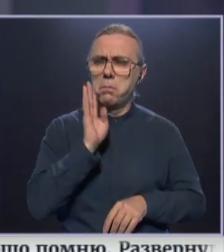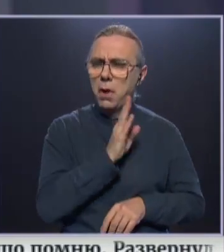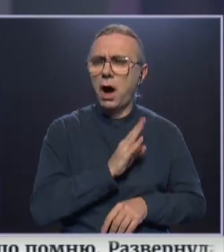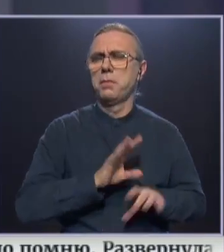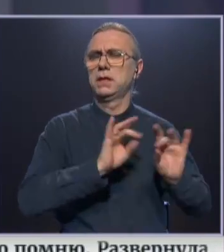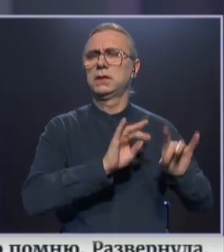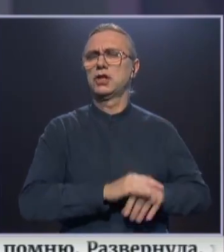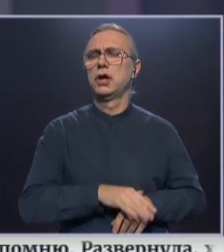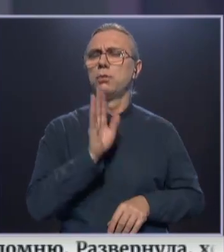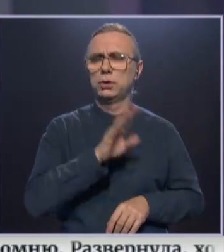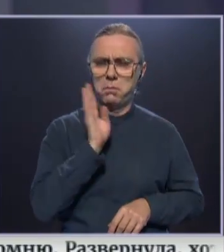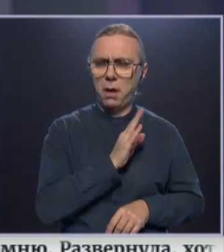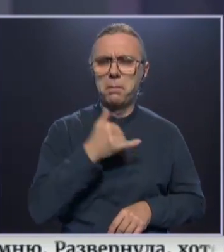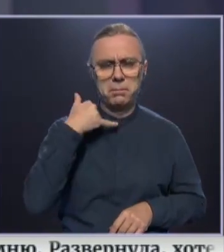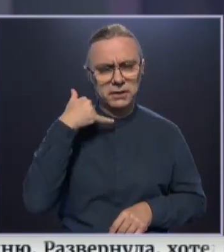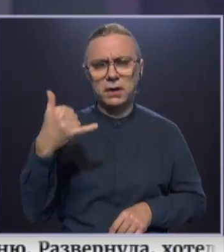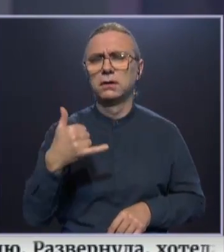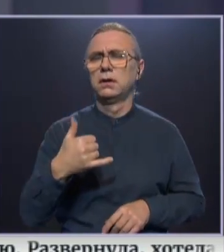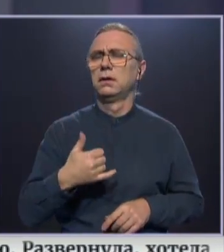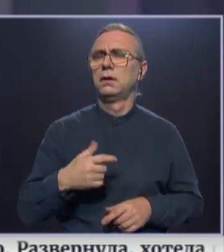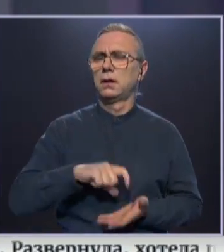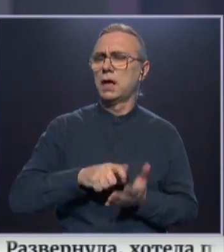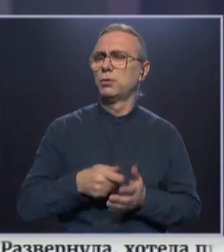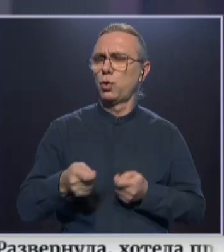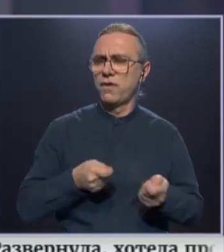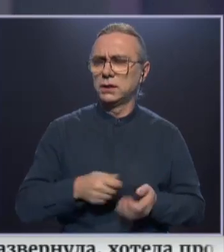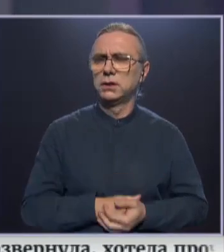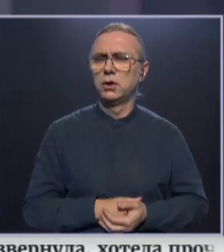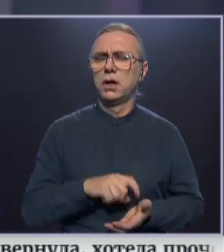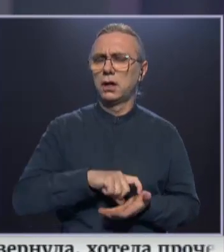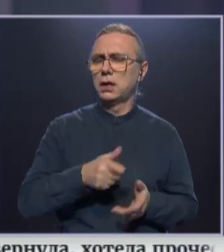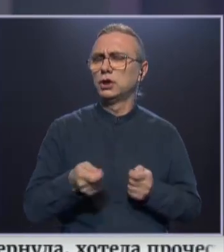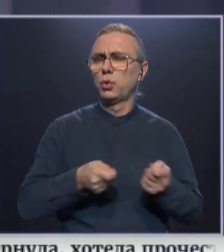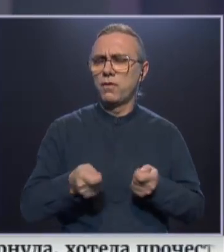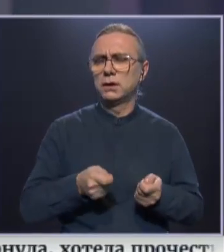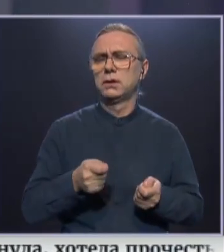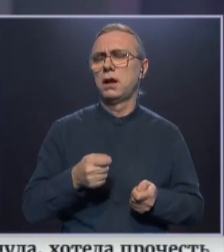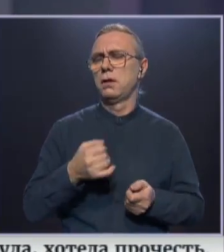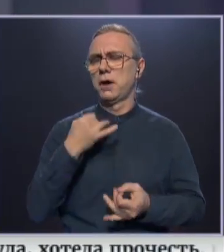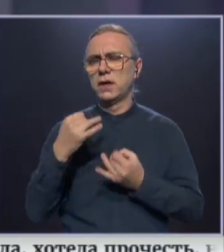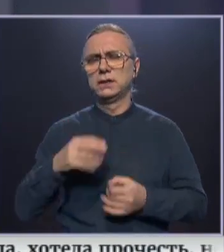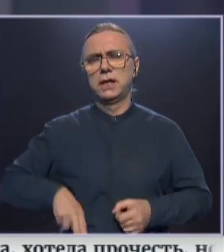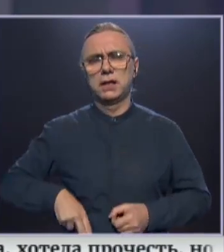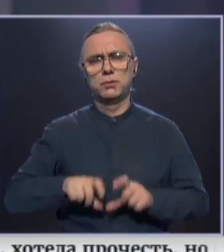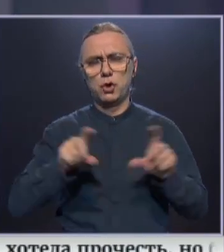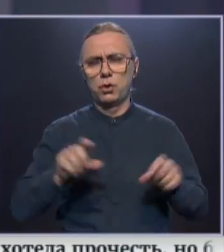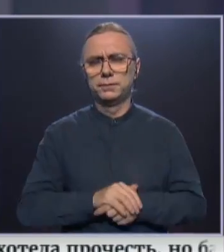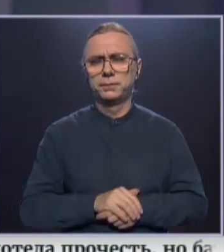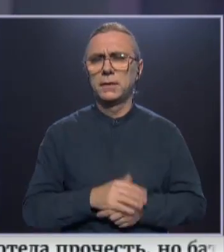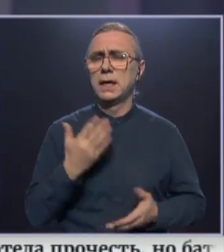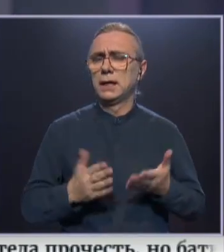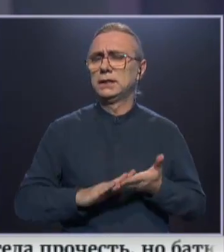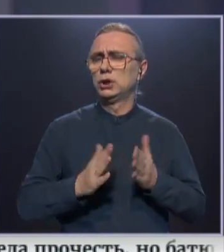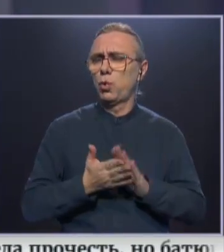классному руководителю. Классный руководитель должен позвонить директору школы. Если эта ситуация выходит из-под контроля, не бойся делать эту